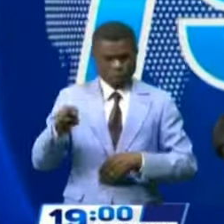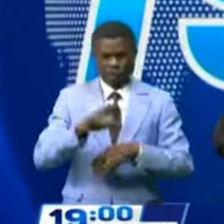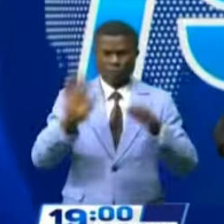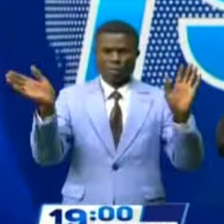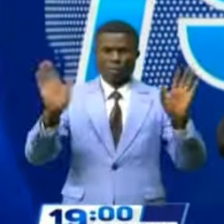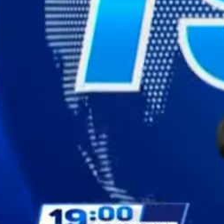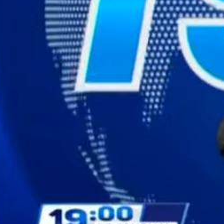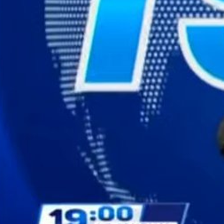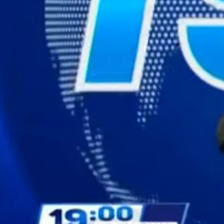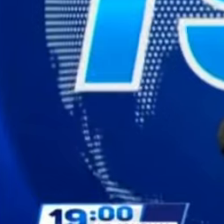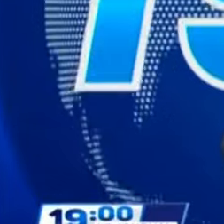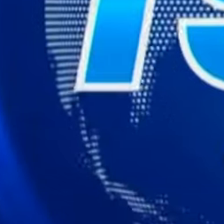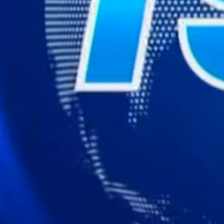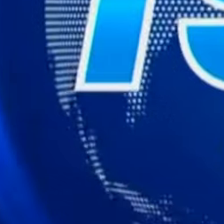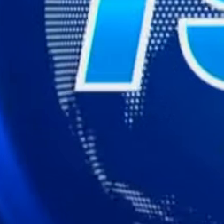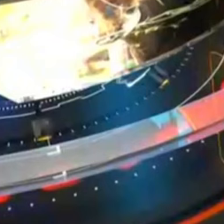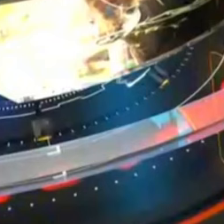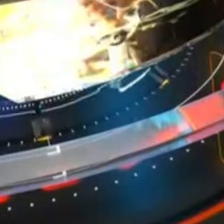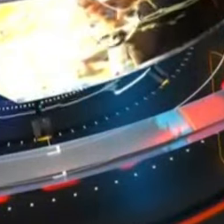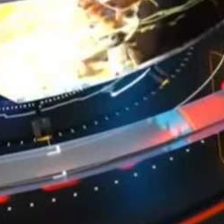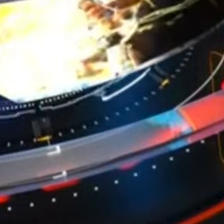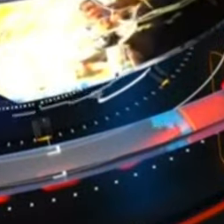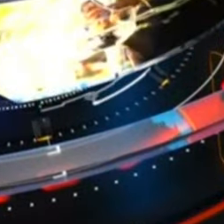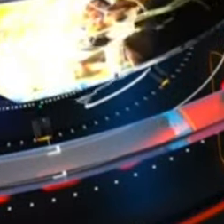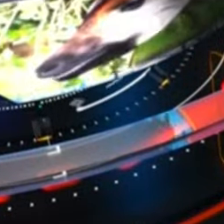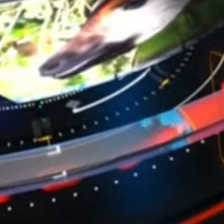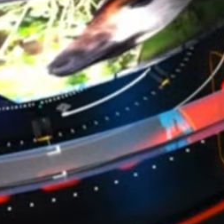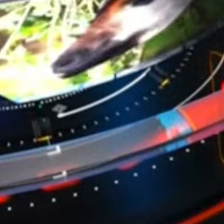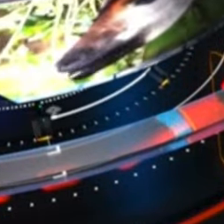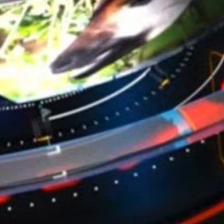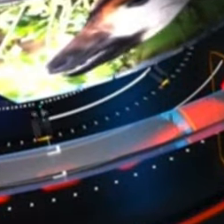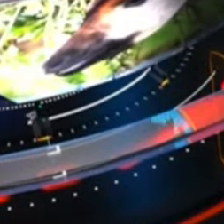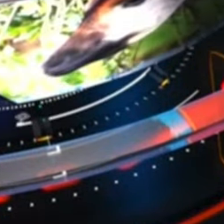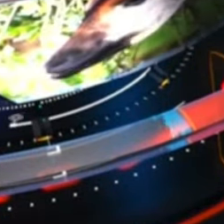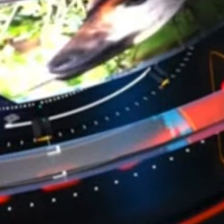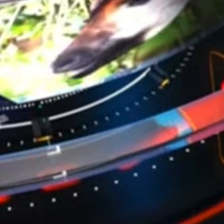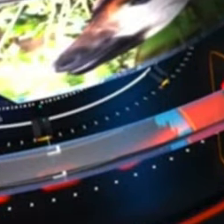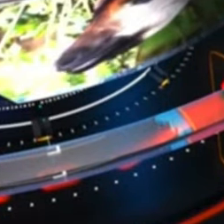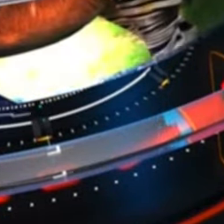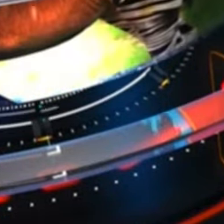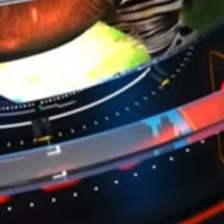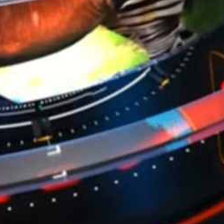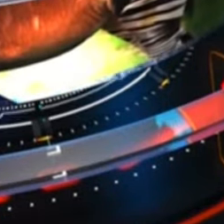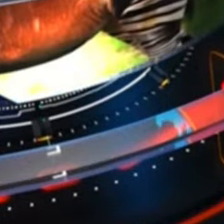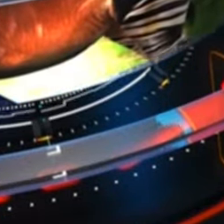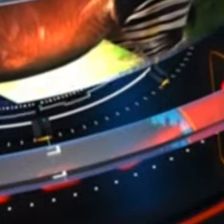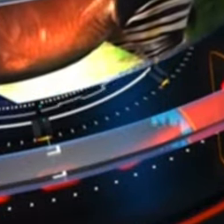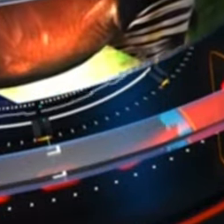revoir.